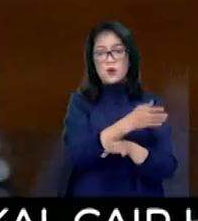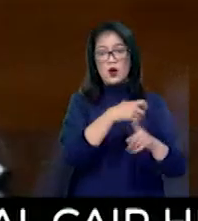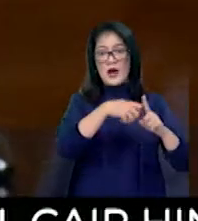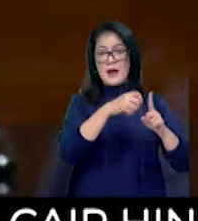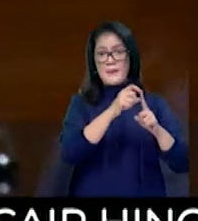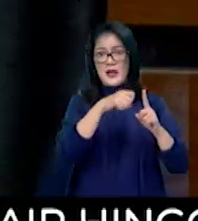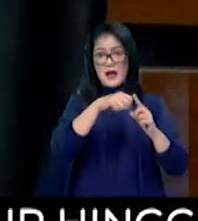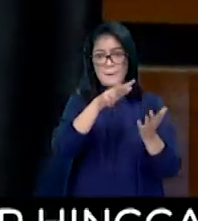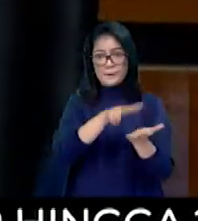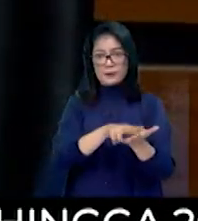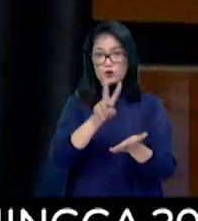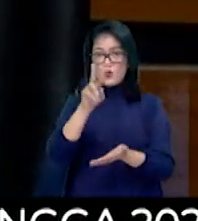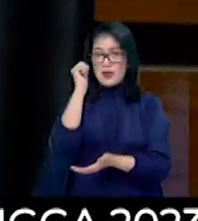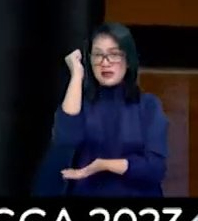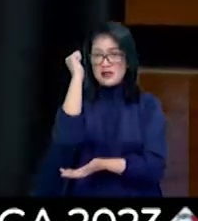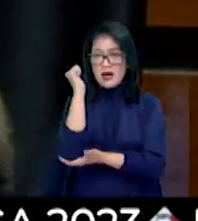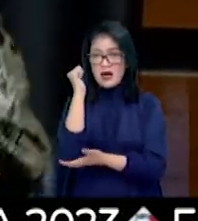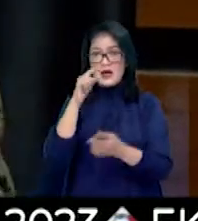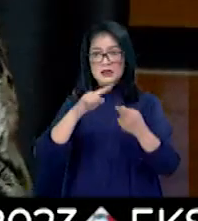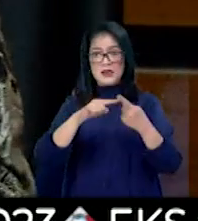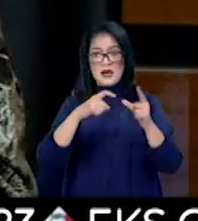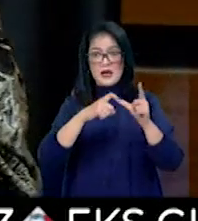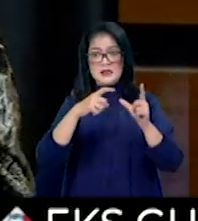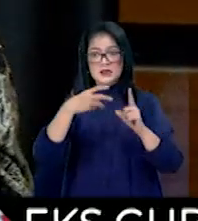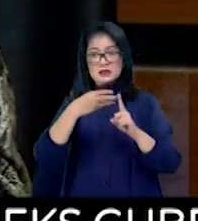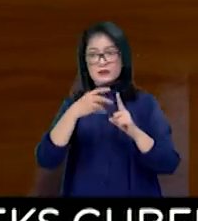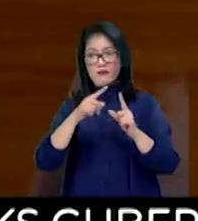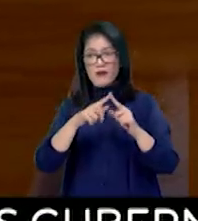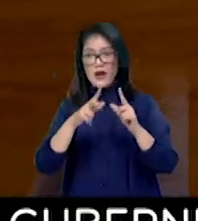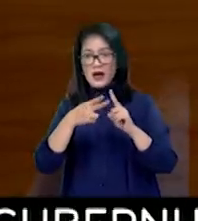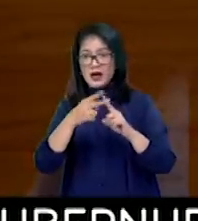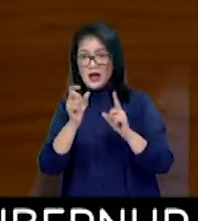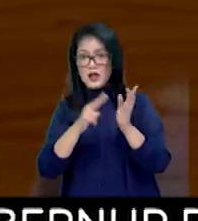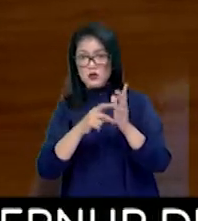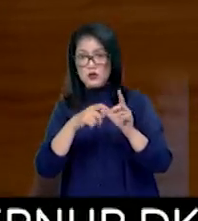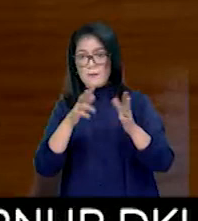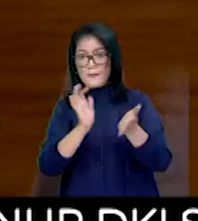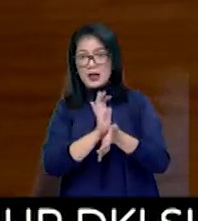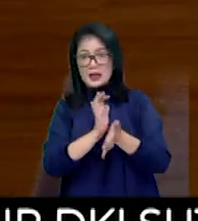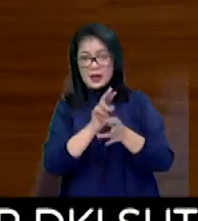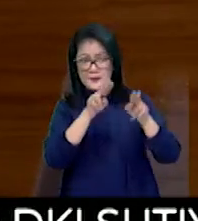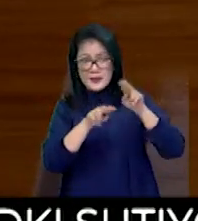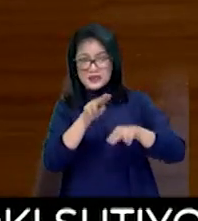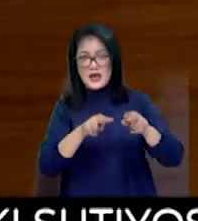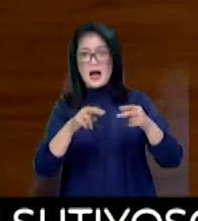dua tersangka, diantaranya Stefanus Robin 47 mantan penyidik KPK dan Maskur Hussein selaku